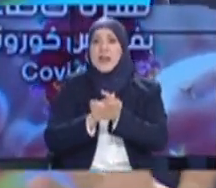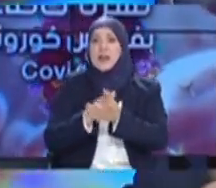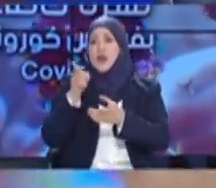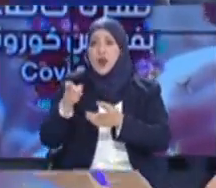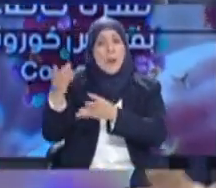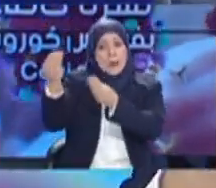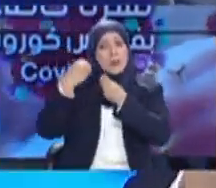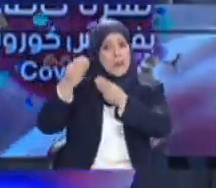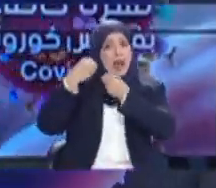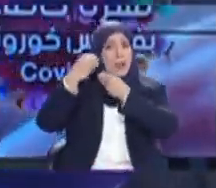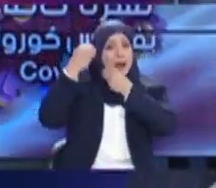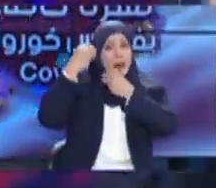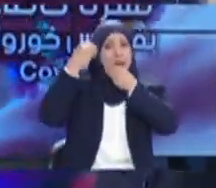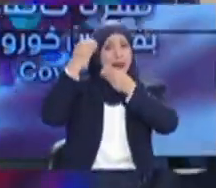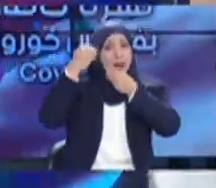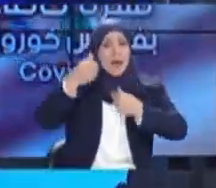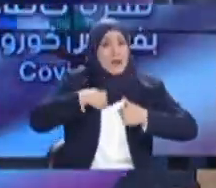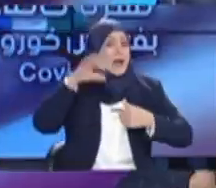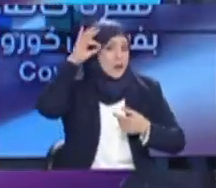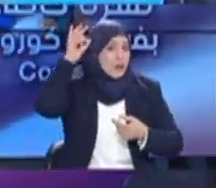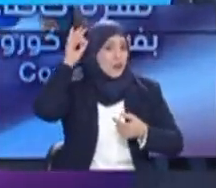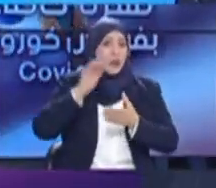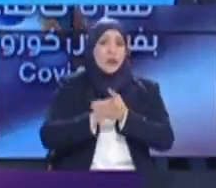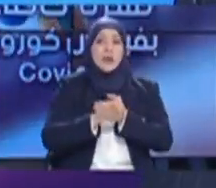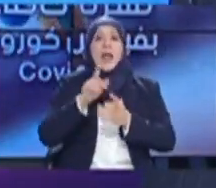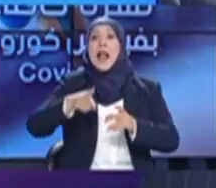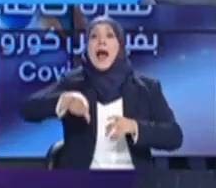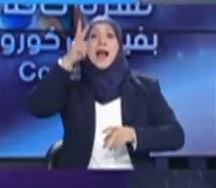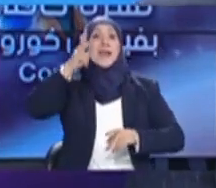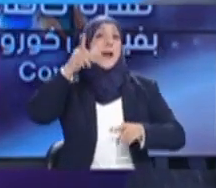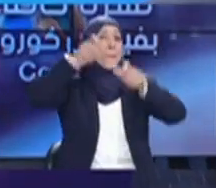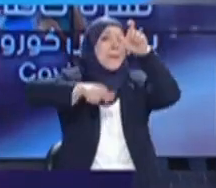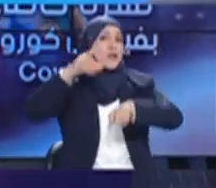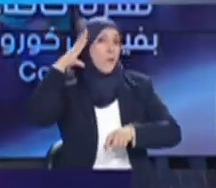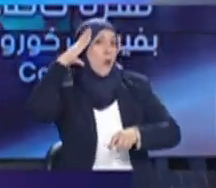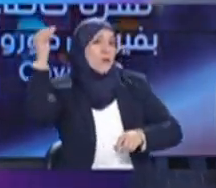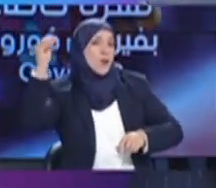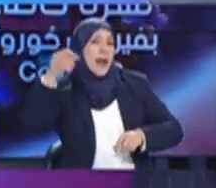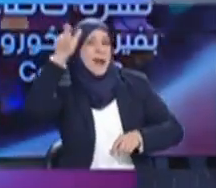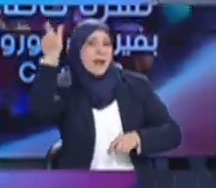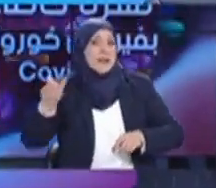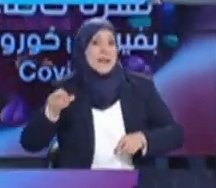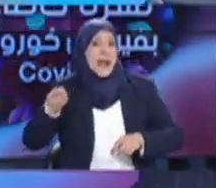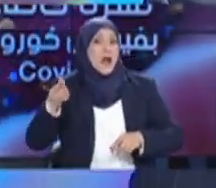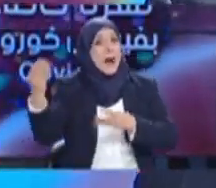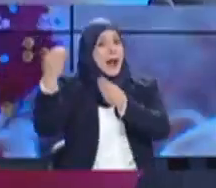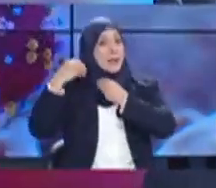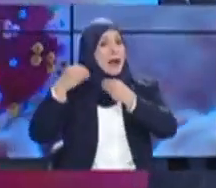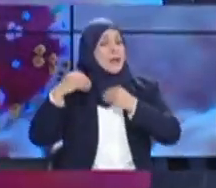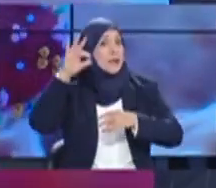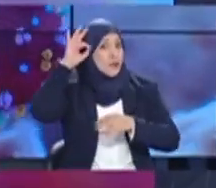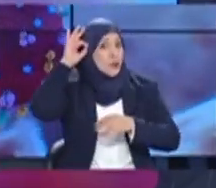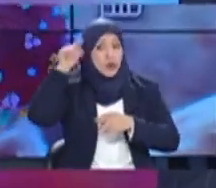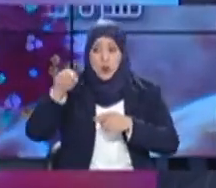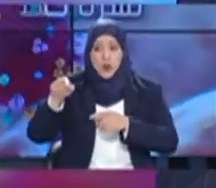يعلمونا هم اللي يقريوا في الناس كل معناها لي بلو غران سبيسياليست موجودين غادي وهما توا ايسون ديباسي طاقة الاعاب نتاعهم الاستيعاب